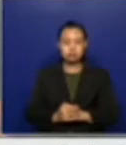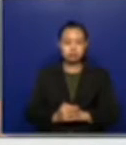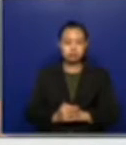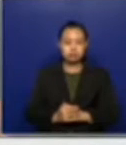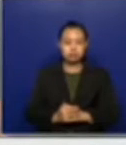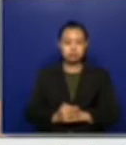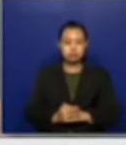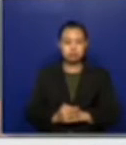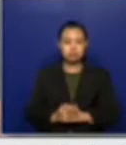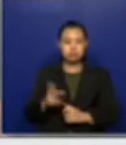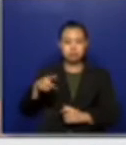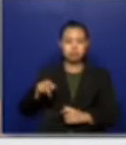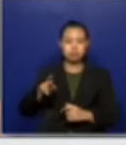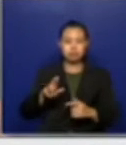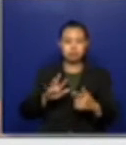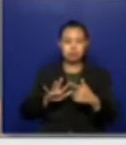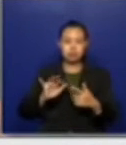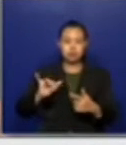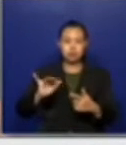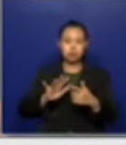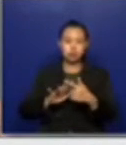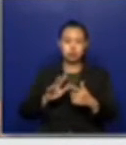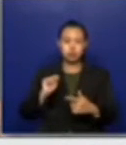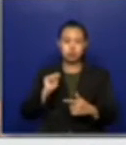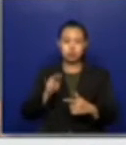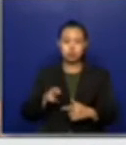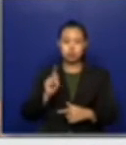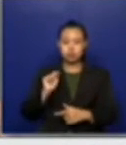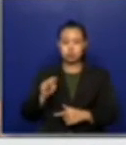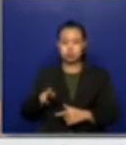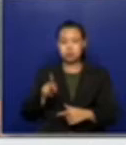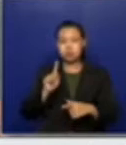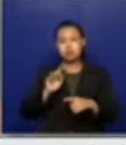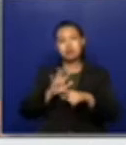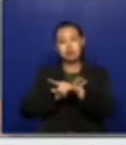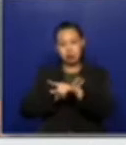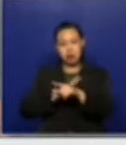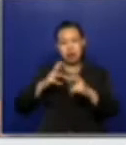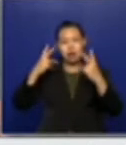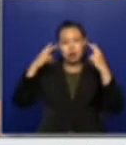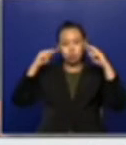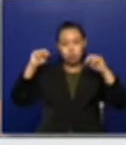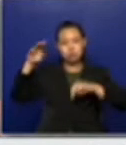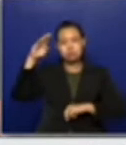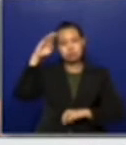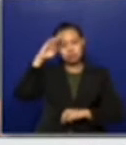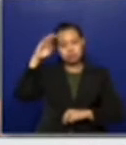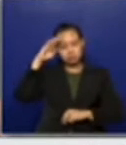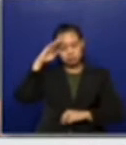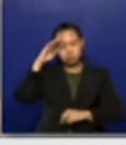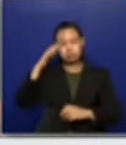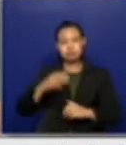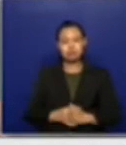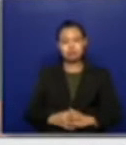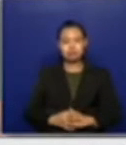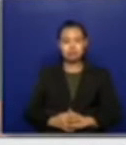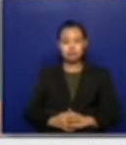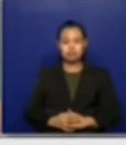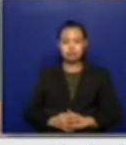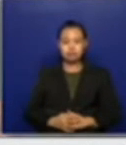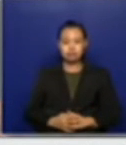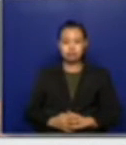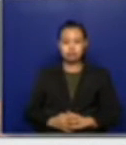พลเอกประยุทธ์จันทร์โอชาผู้สร้างกติกาเพื่อการสืบทอดอำนาจนั่นเอง